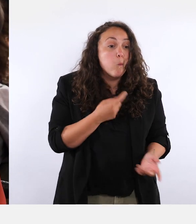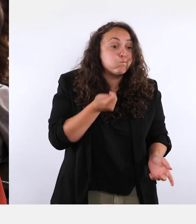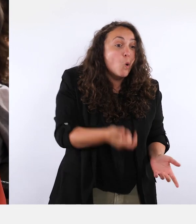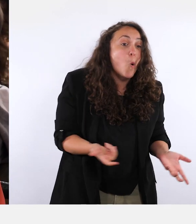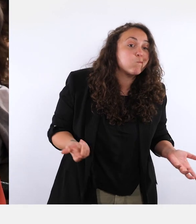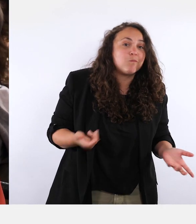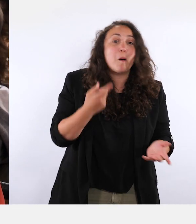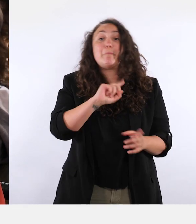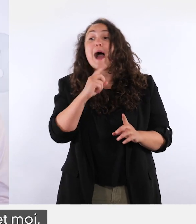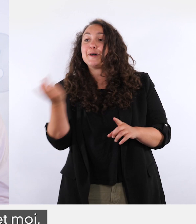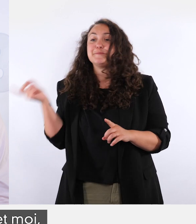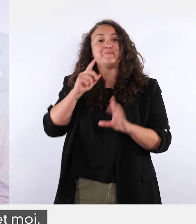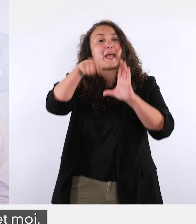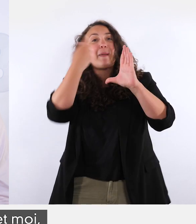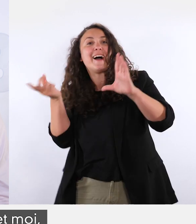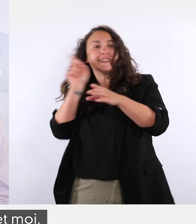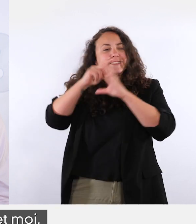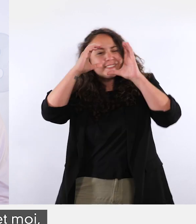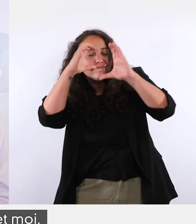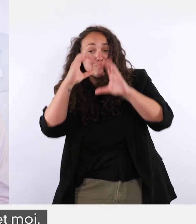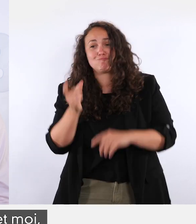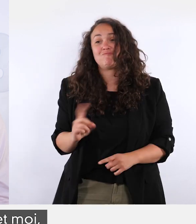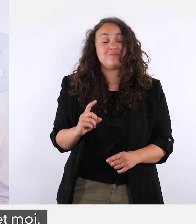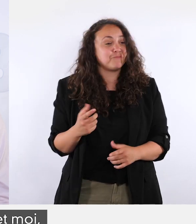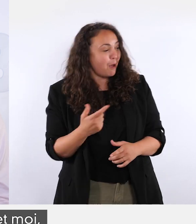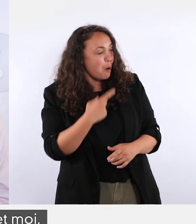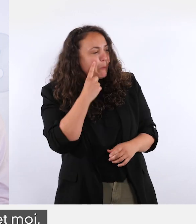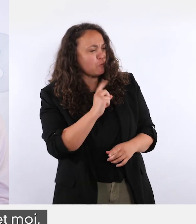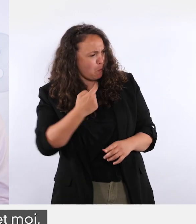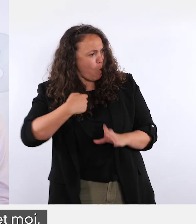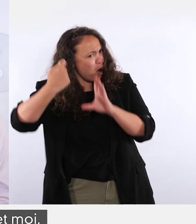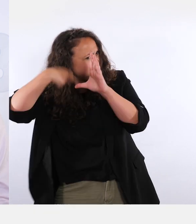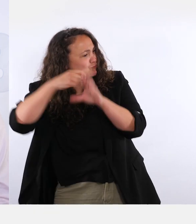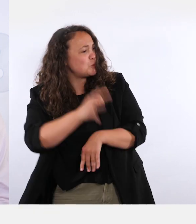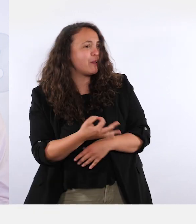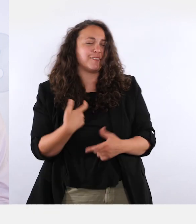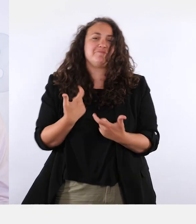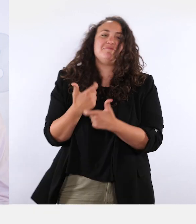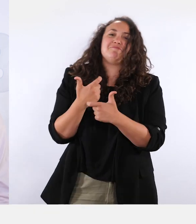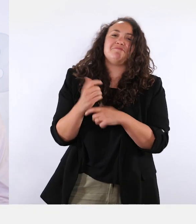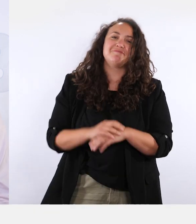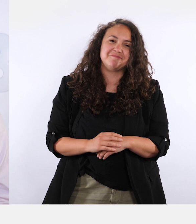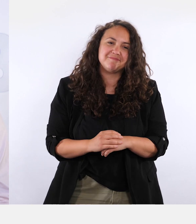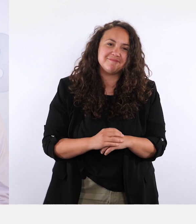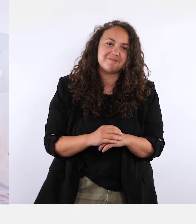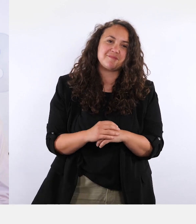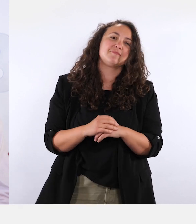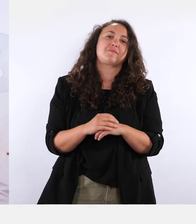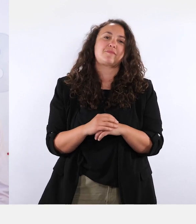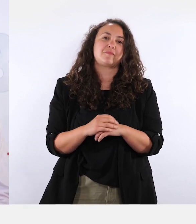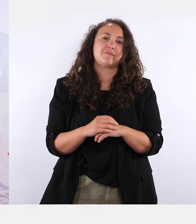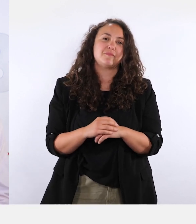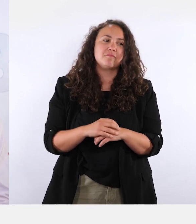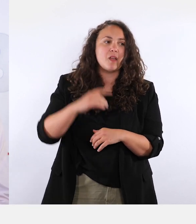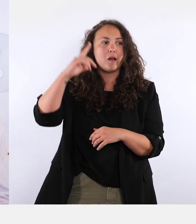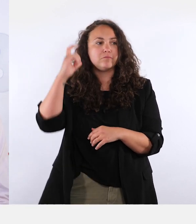pas finalement fait grand-chose, parce que sur le plan technique, Didier et moi, on ne se met pas derrière les caméras. Non, tu l'as pas vu, mais c'est moi qui tournais,